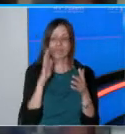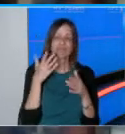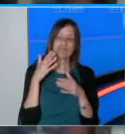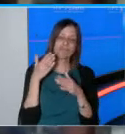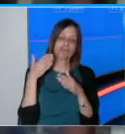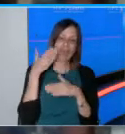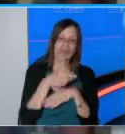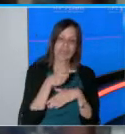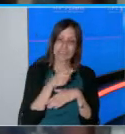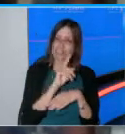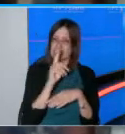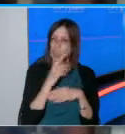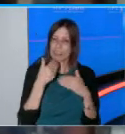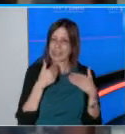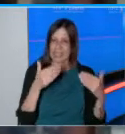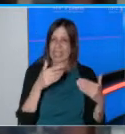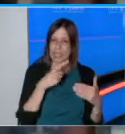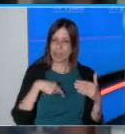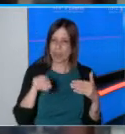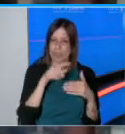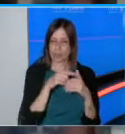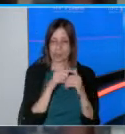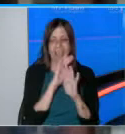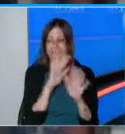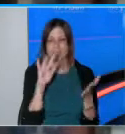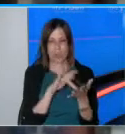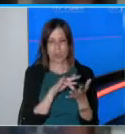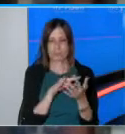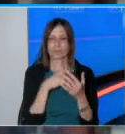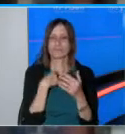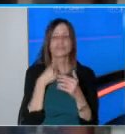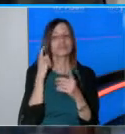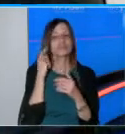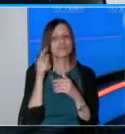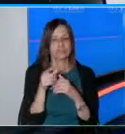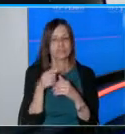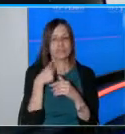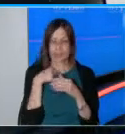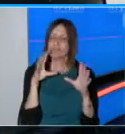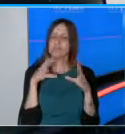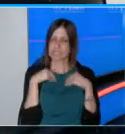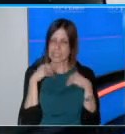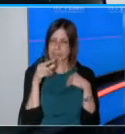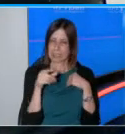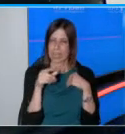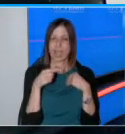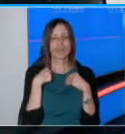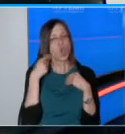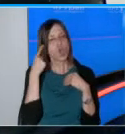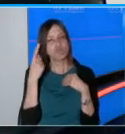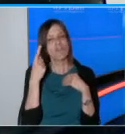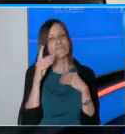אותה, היא לא תקדם אותנו. זהו, אבל אתה יודע, ריבה, אני שומע אותך ואני מסכים איתך. אני חושב